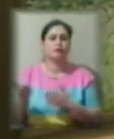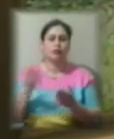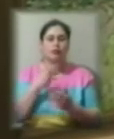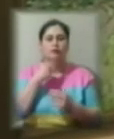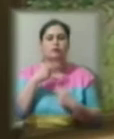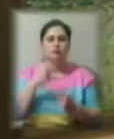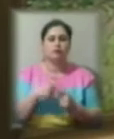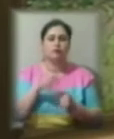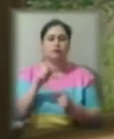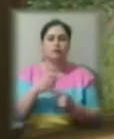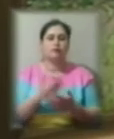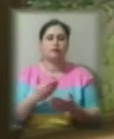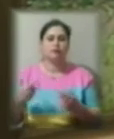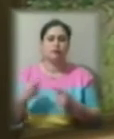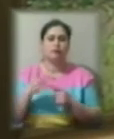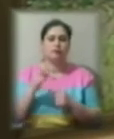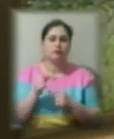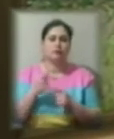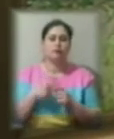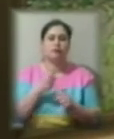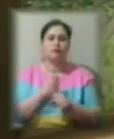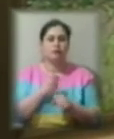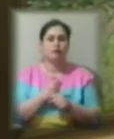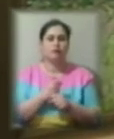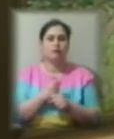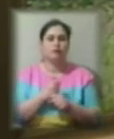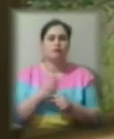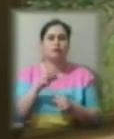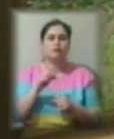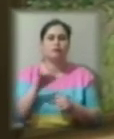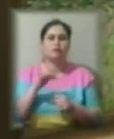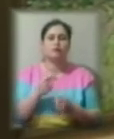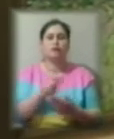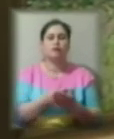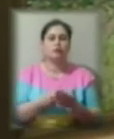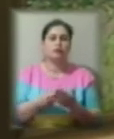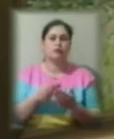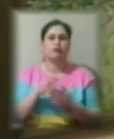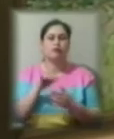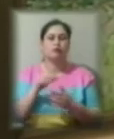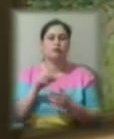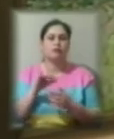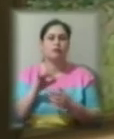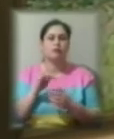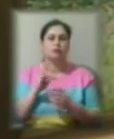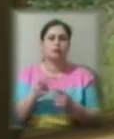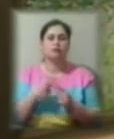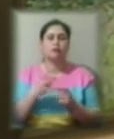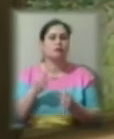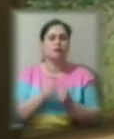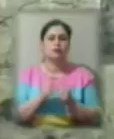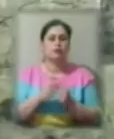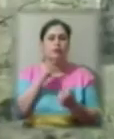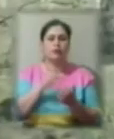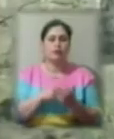цій виставці, на роботу башкірського художника Бориса Домашкіна. Вона не дуже часто потрапляє в